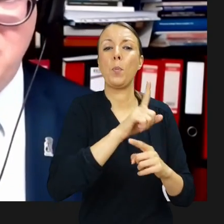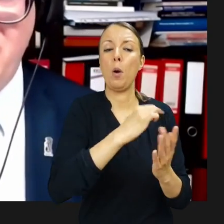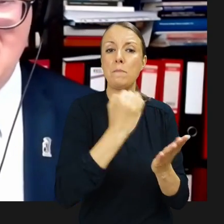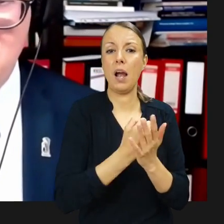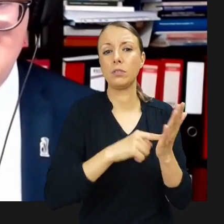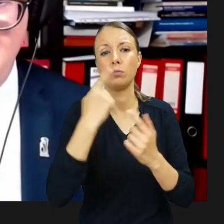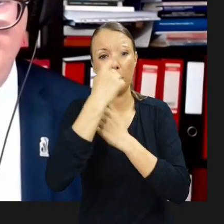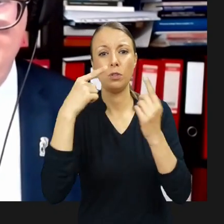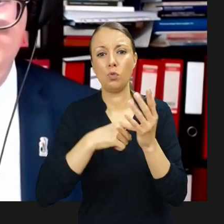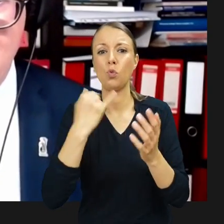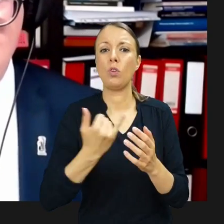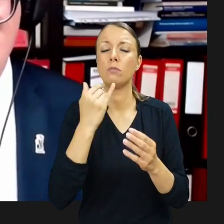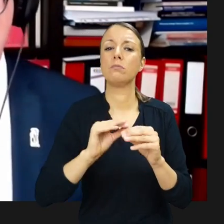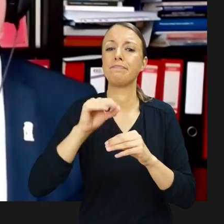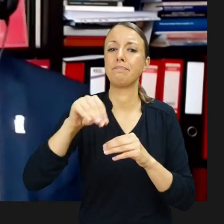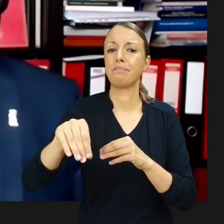na grunt postępowania nieprocesowego.